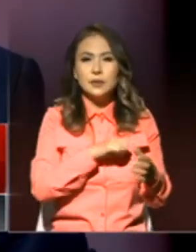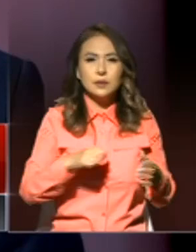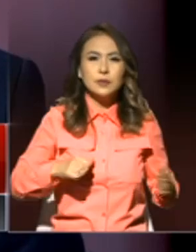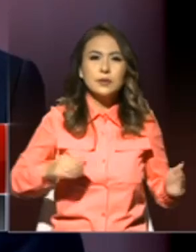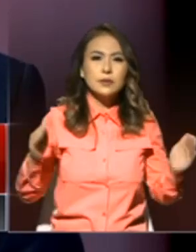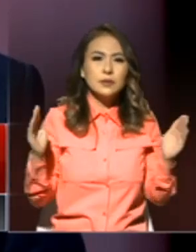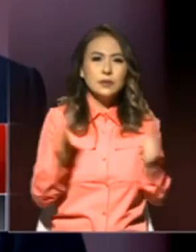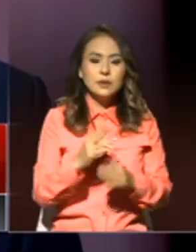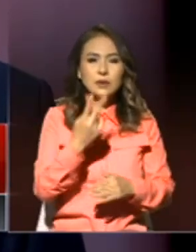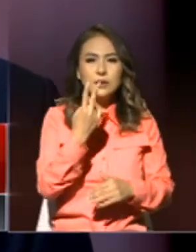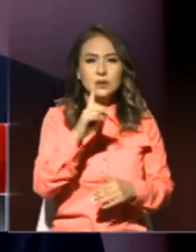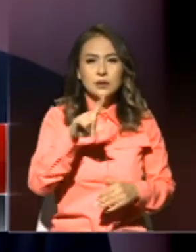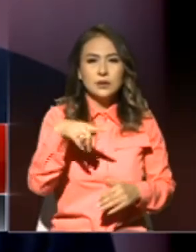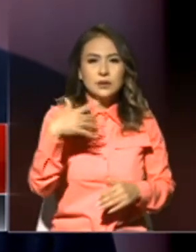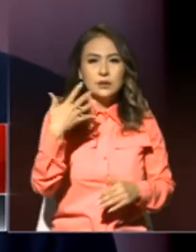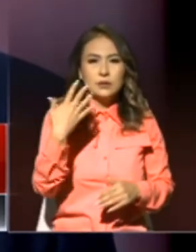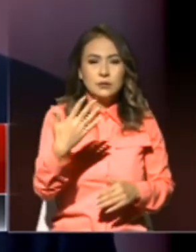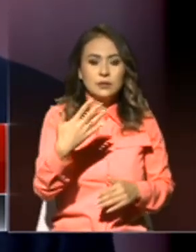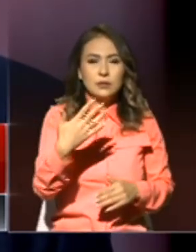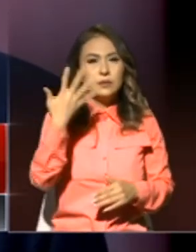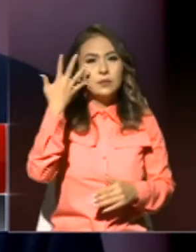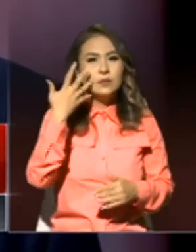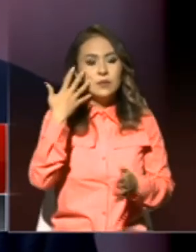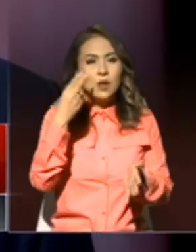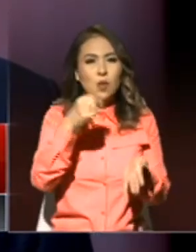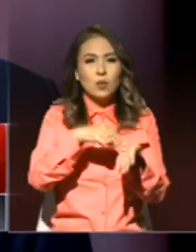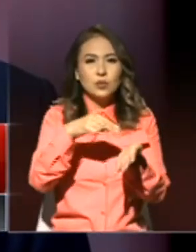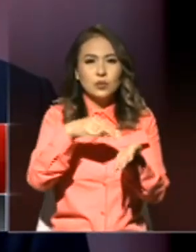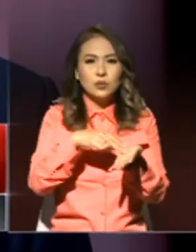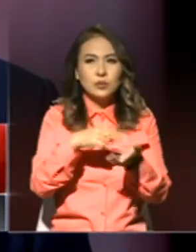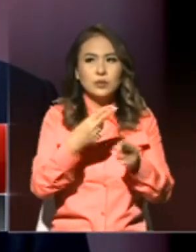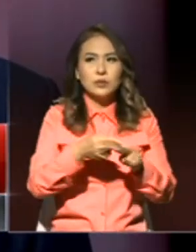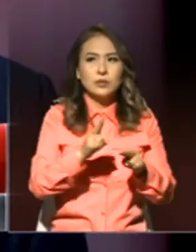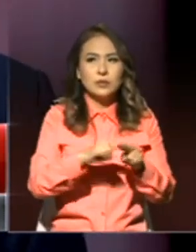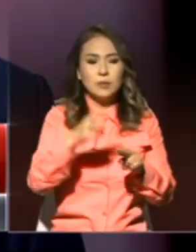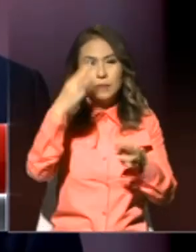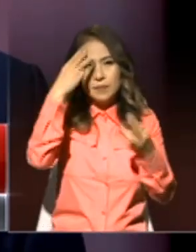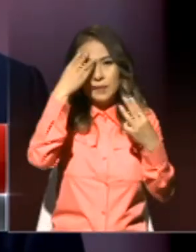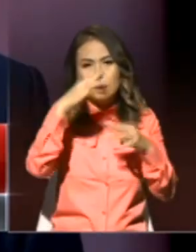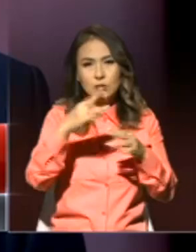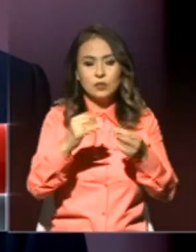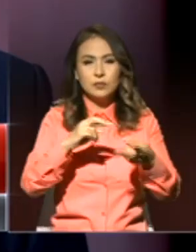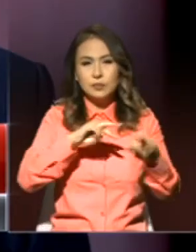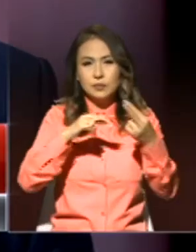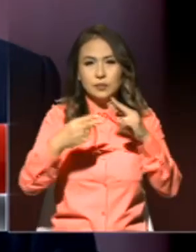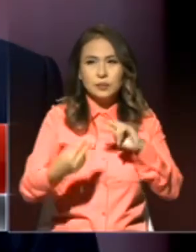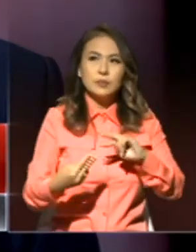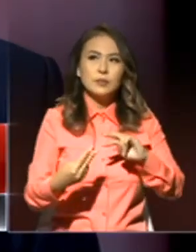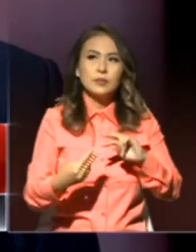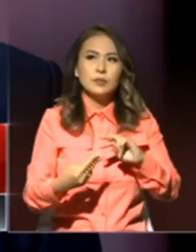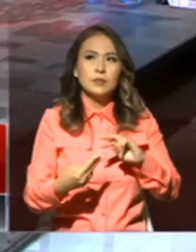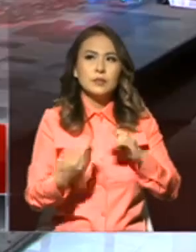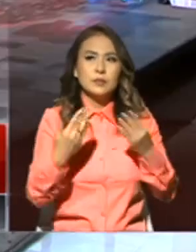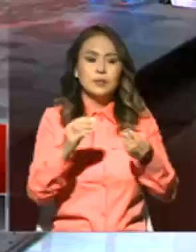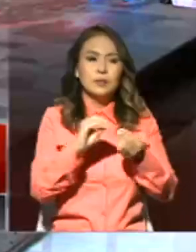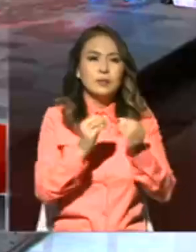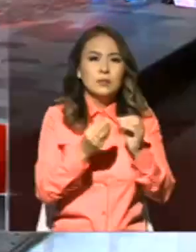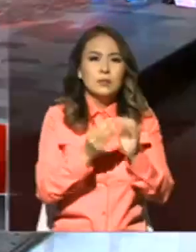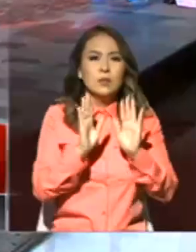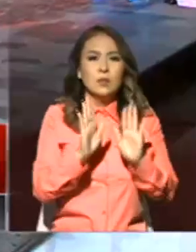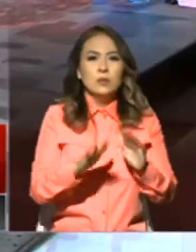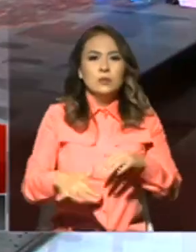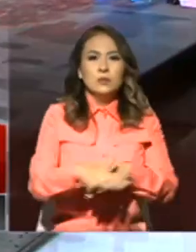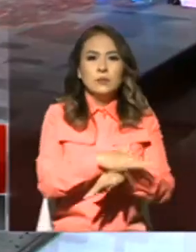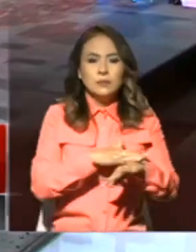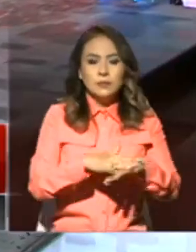кемінде 2.5 жаңағы бағалау көрсеткішіне жеткен кезде барып несие берілетін сондай модельге біз көшіп жатырмыз. Яғни бұл мәселе тек қана